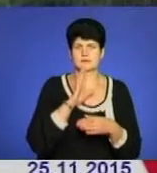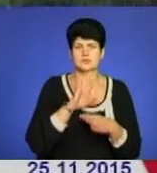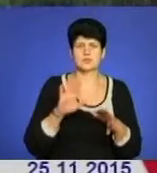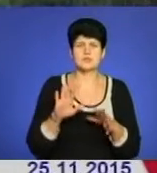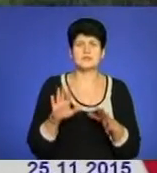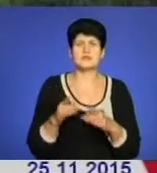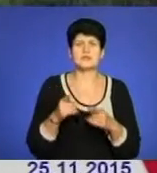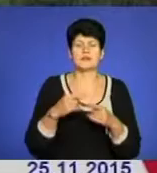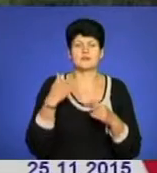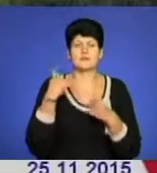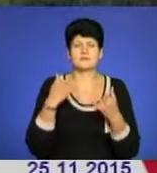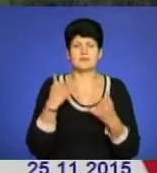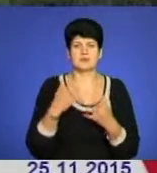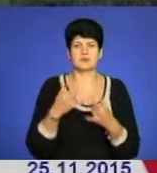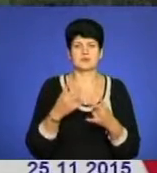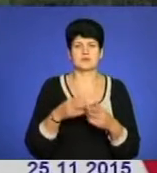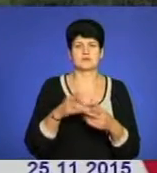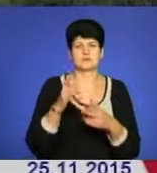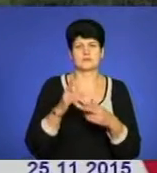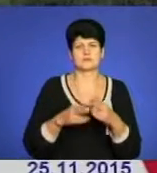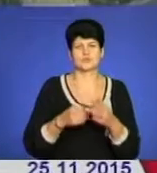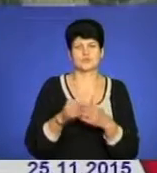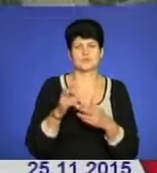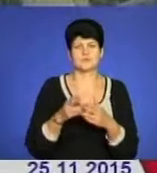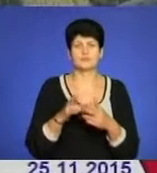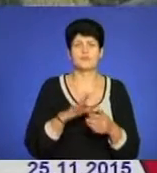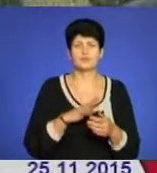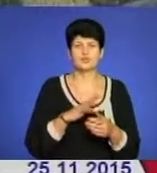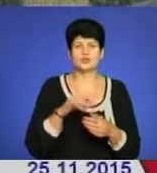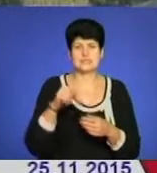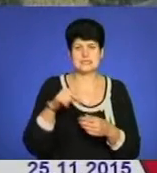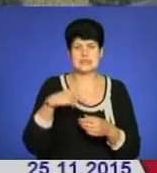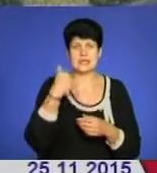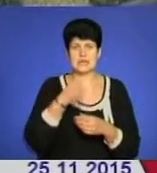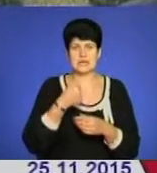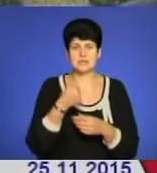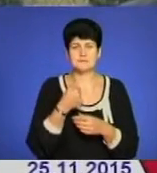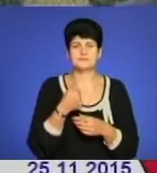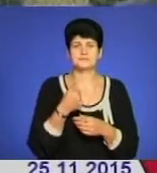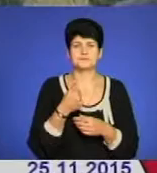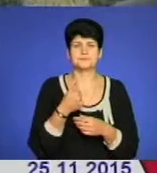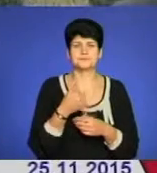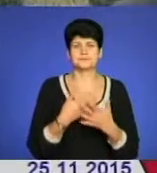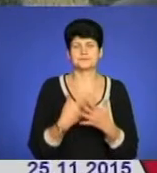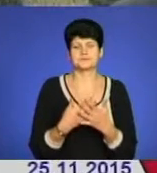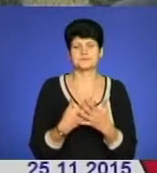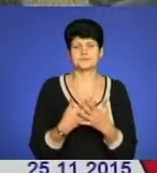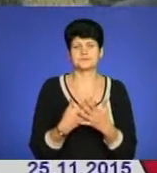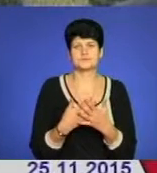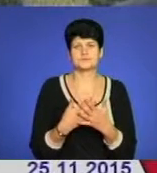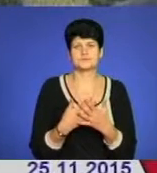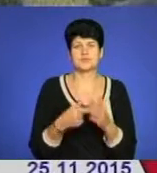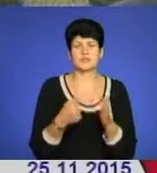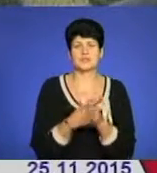у відповідні служби доводять справу до кінця. Було за цей рік, мабуть,